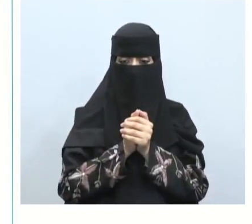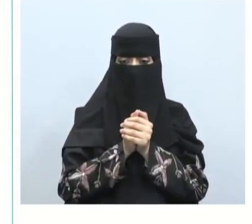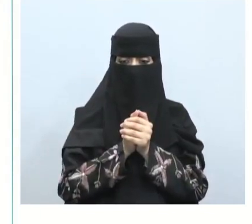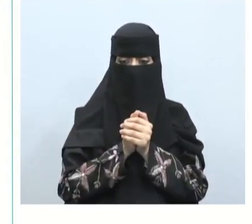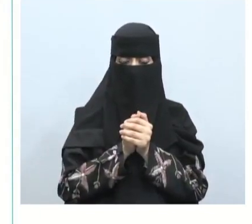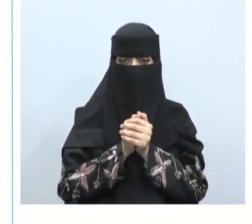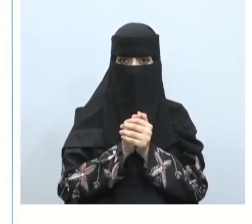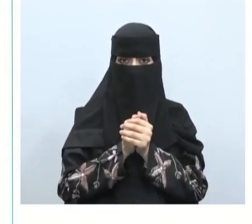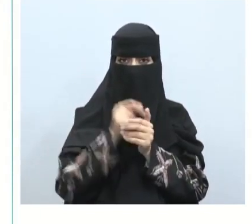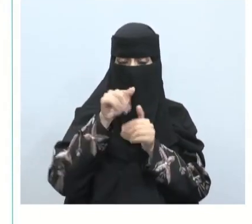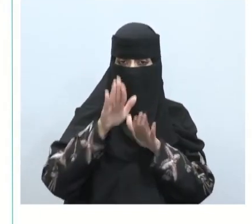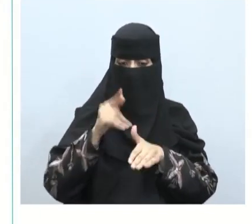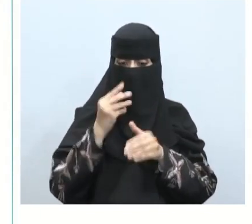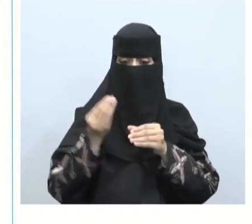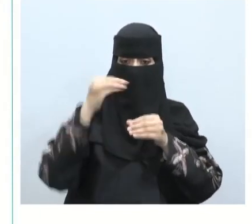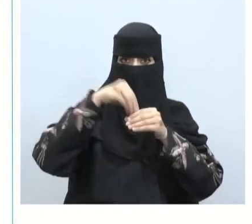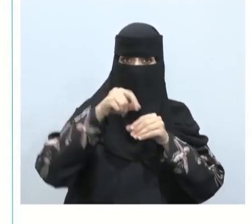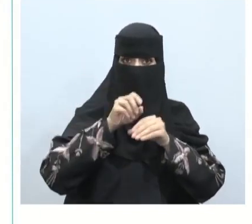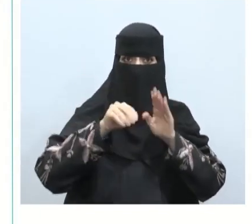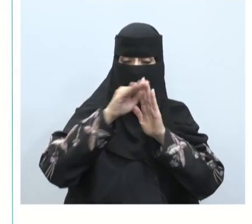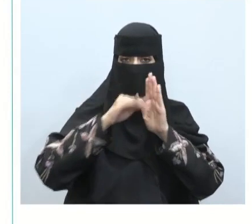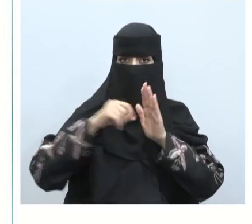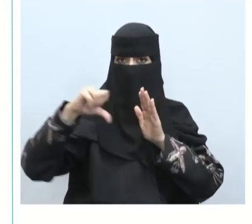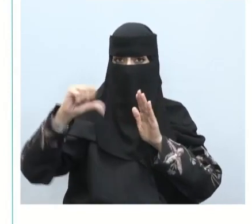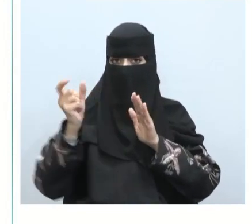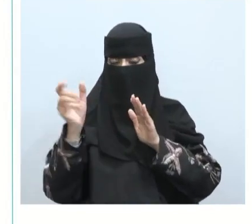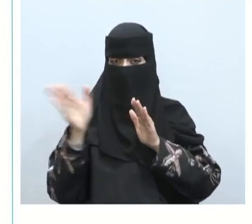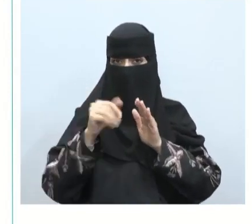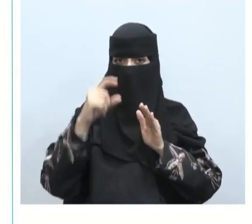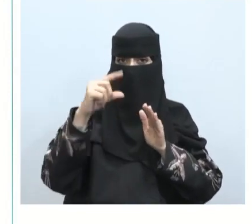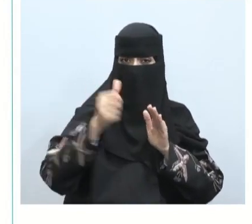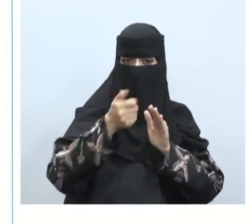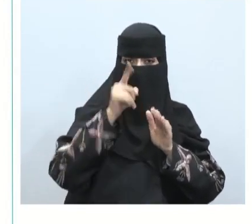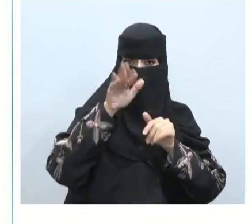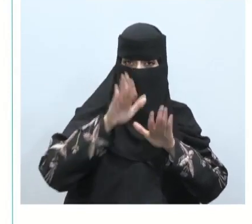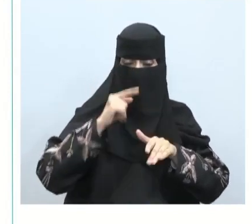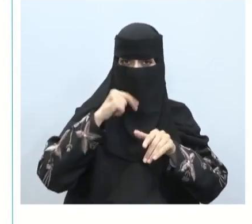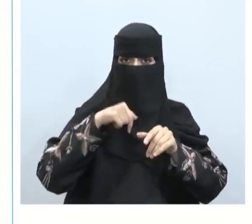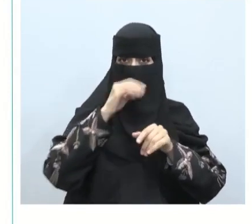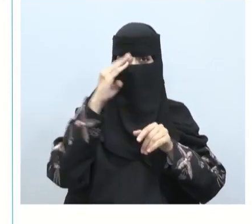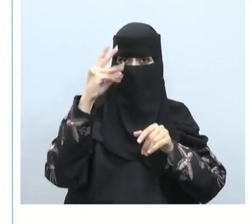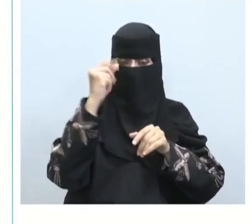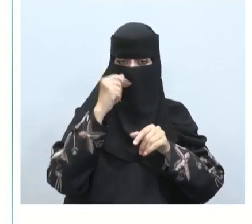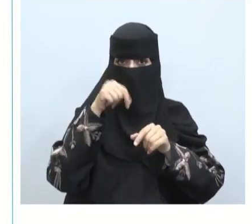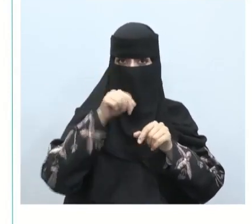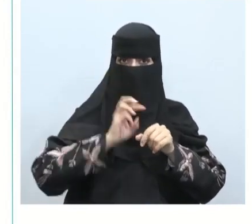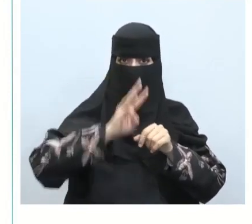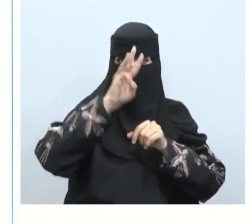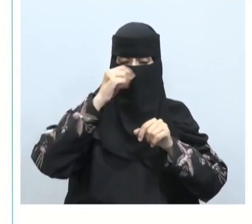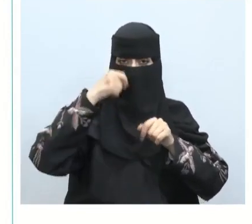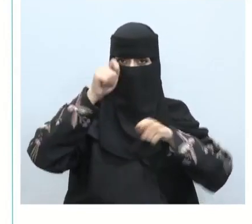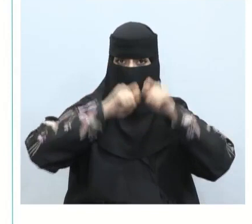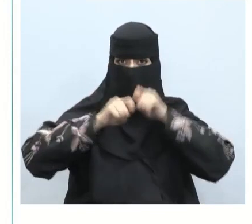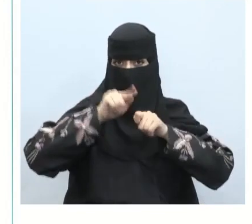ايضا ايضا من برامج التخزين السحابي ون درايف اذا كان لديك حساب مايكروسوفت يمكنك استخدام